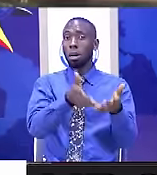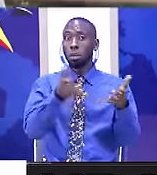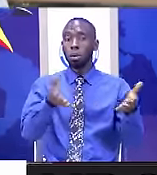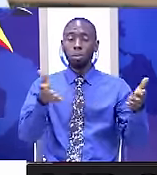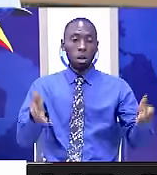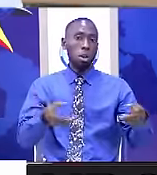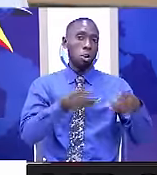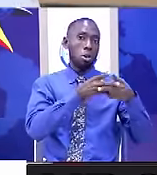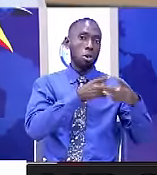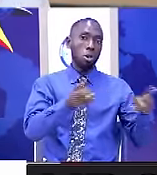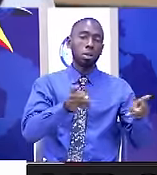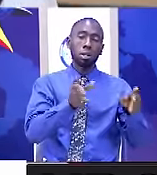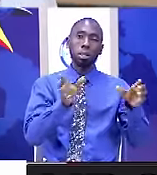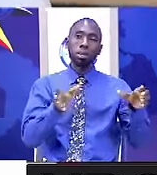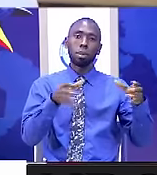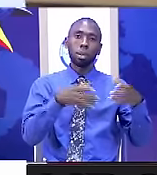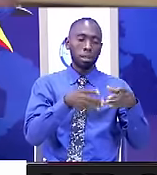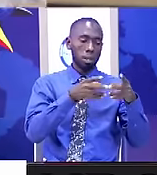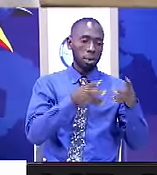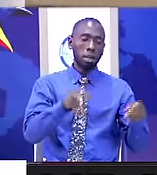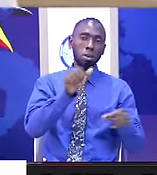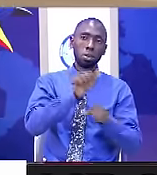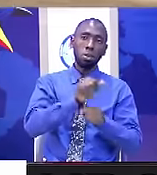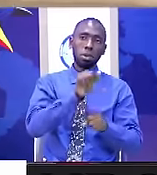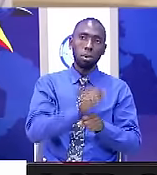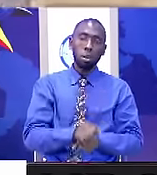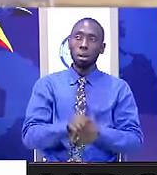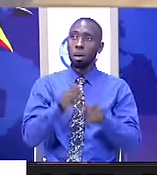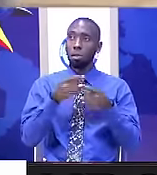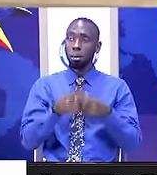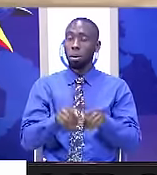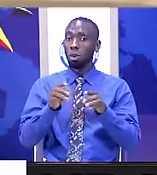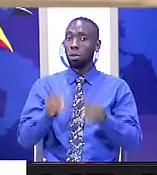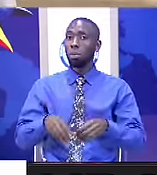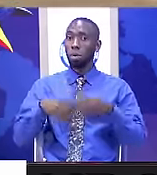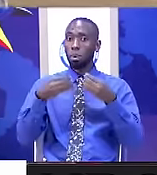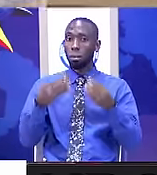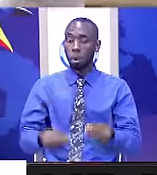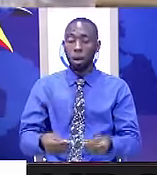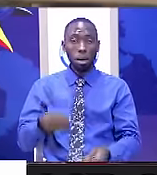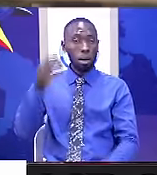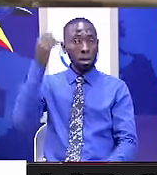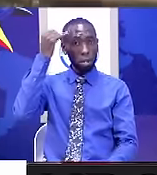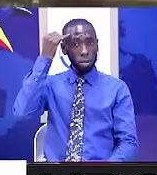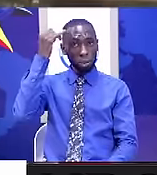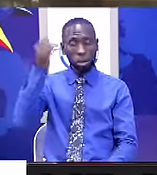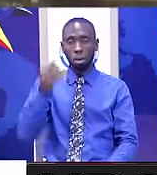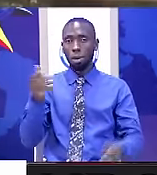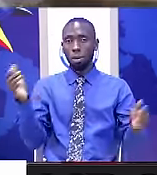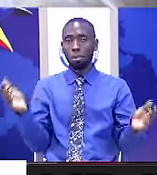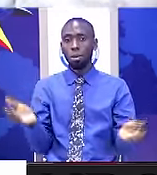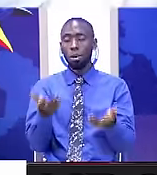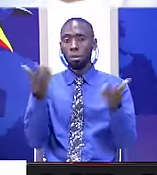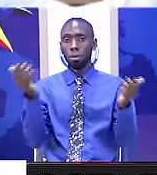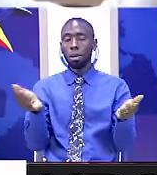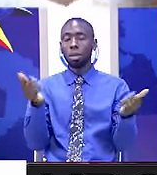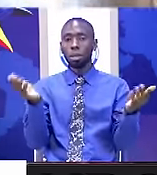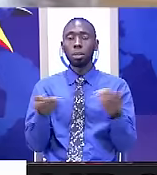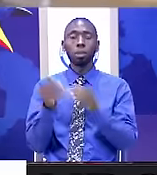chibina chawe chatali kokola basi okuba mama gezaga kola mobilization no nibeta abantu